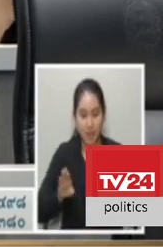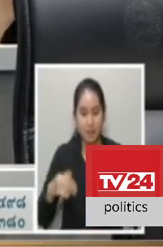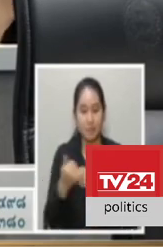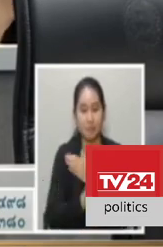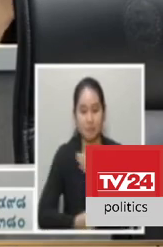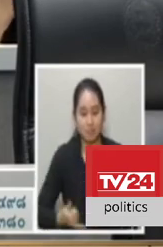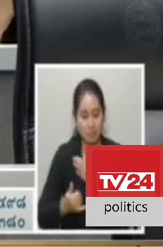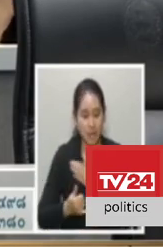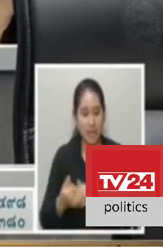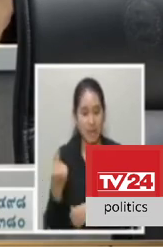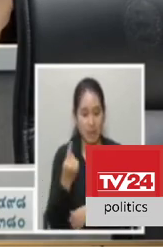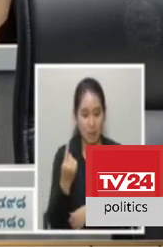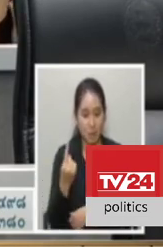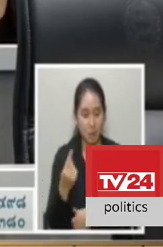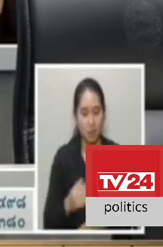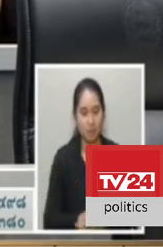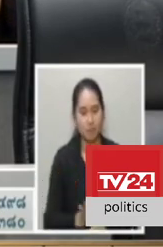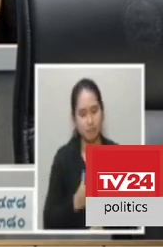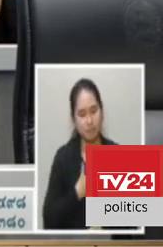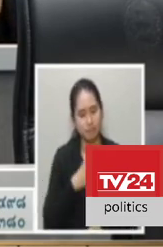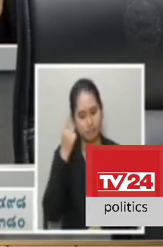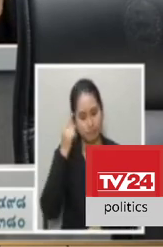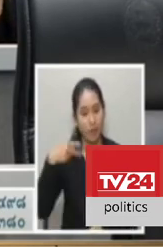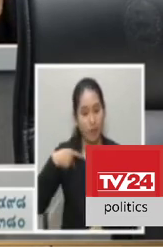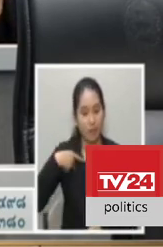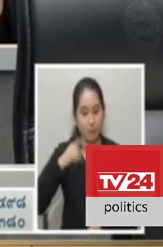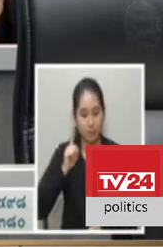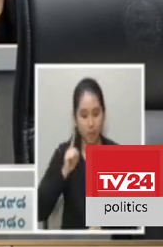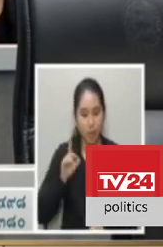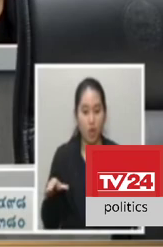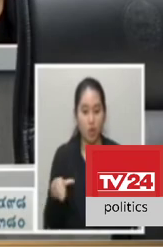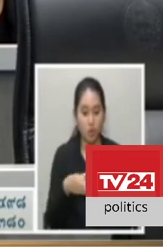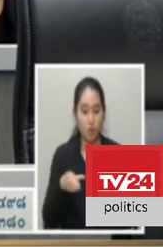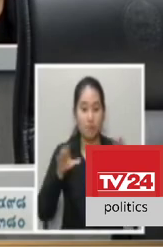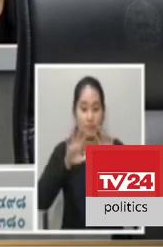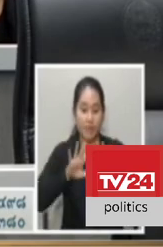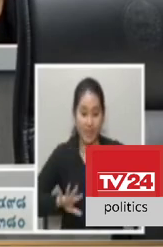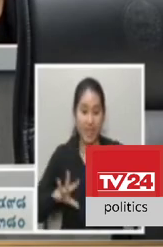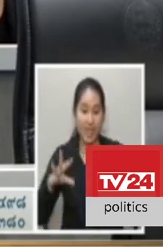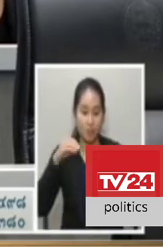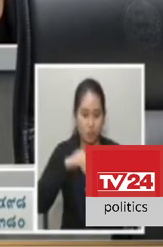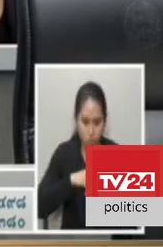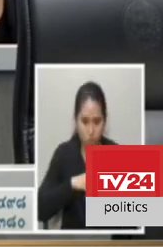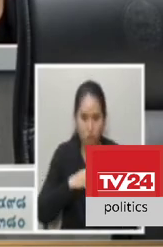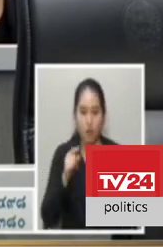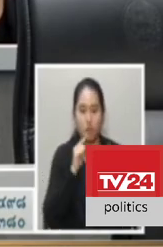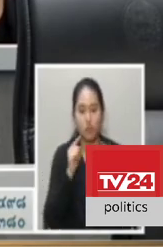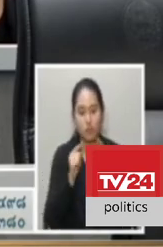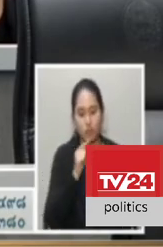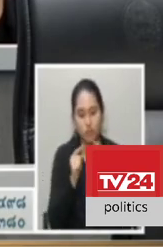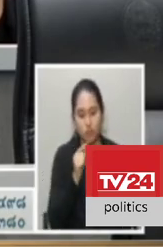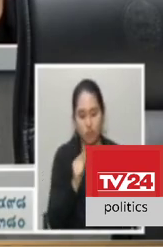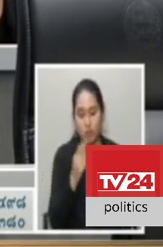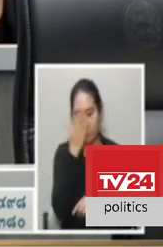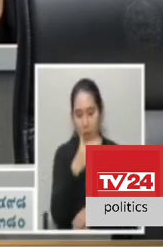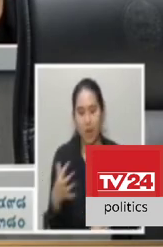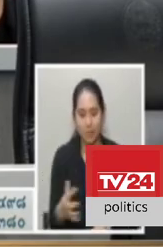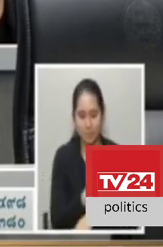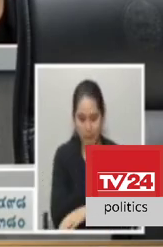วไทยน่าจะใช้ประโยชน์จากการเป็นกลุ่มประเทศอาเซียนในการเจรจาซึ่งจะเกิดอำนาจต่อรองม